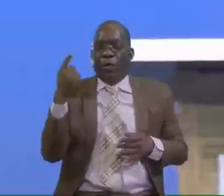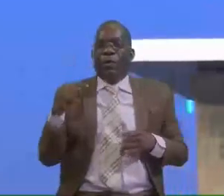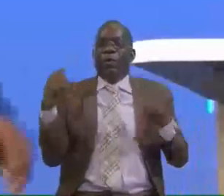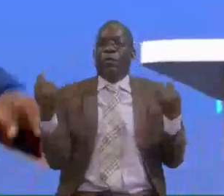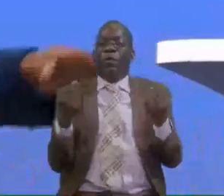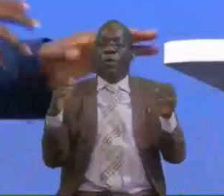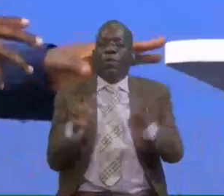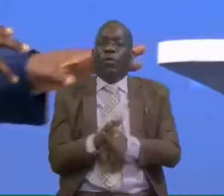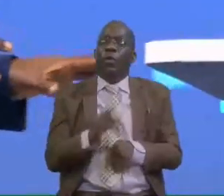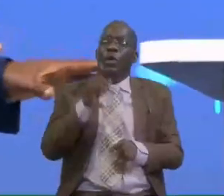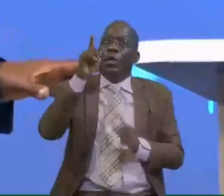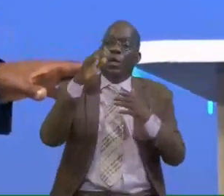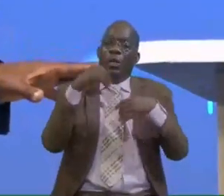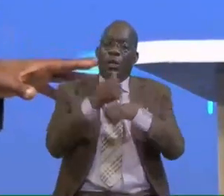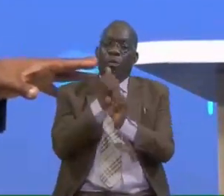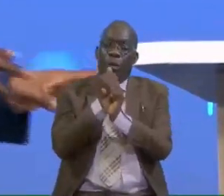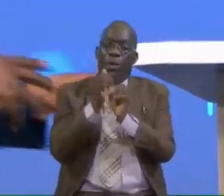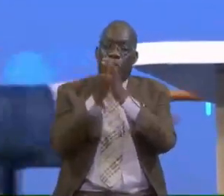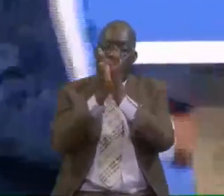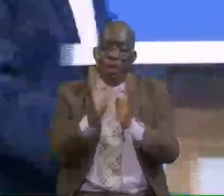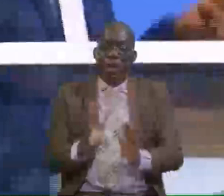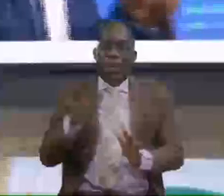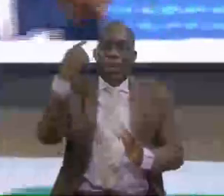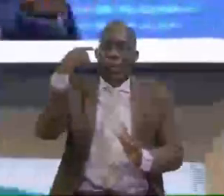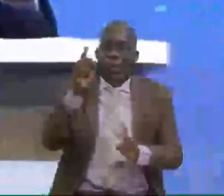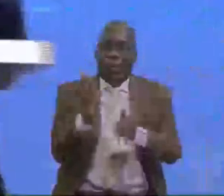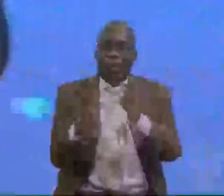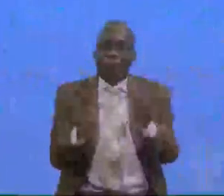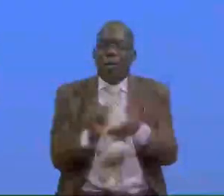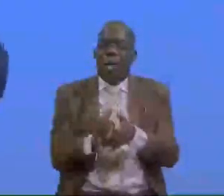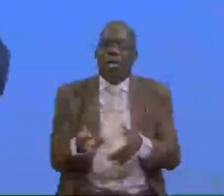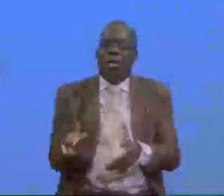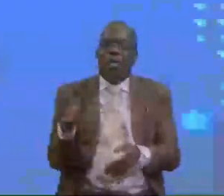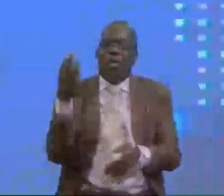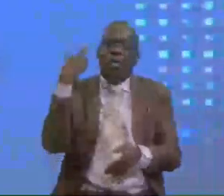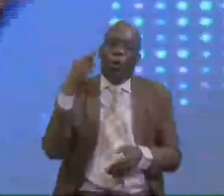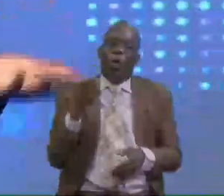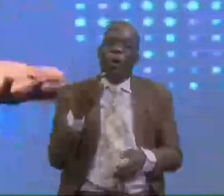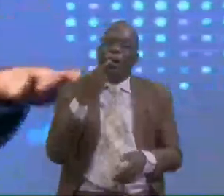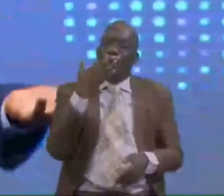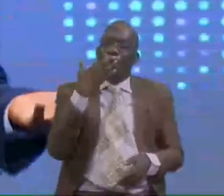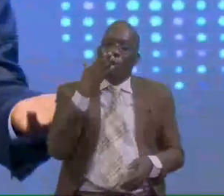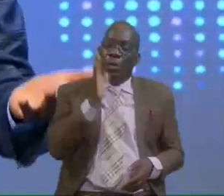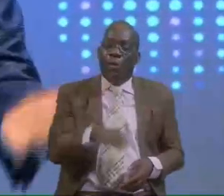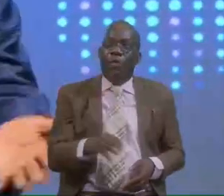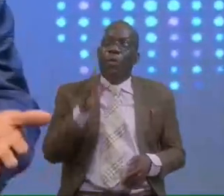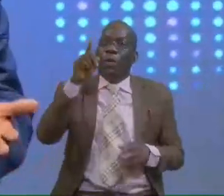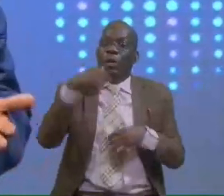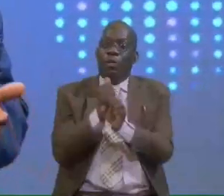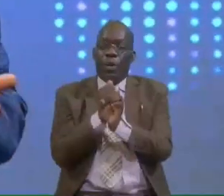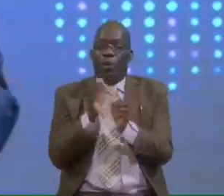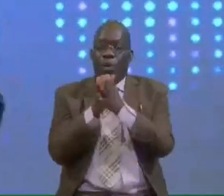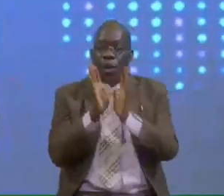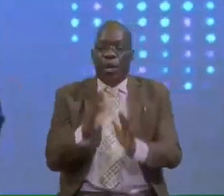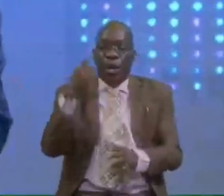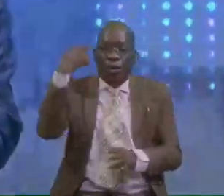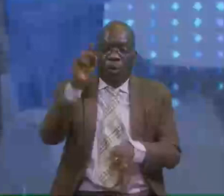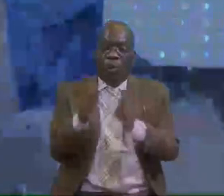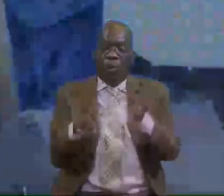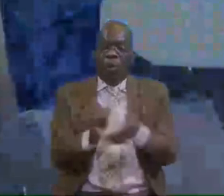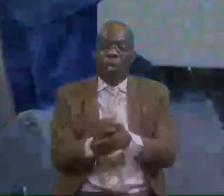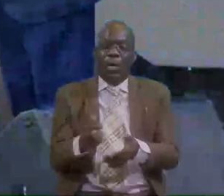Il a intercédé pour ceux-là qui étaient mauvais. Il a intercédé pour ceux qui sont